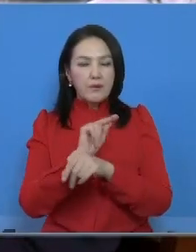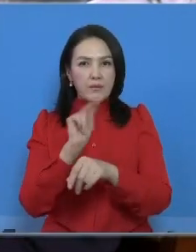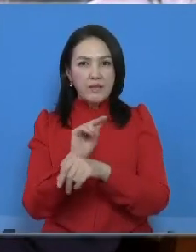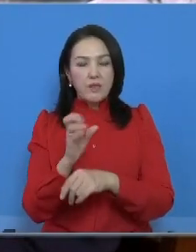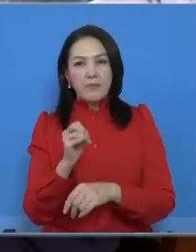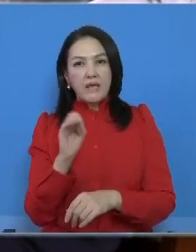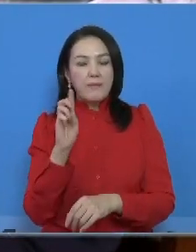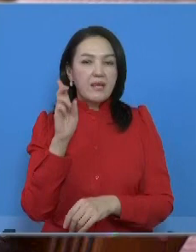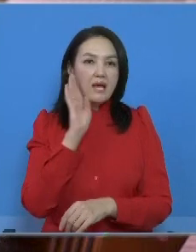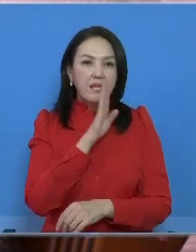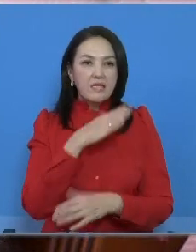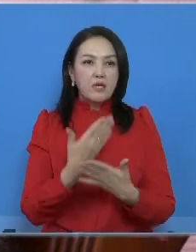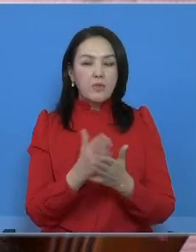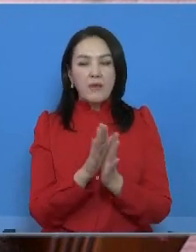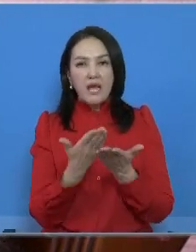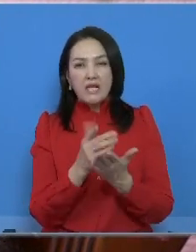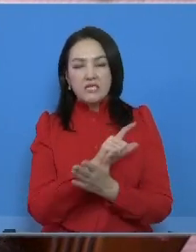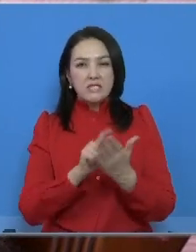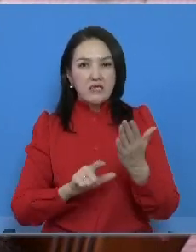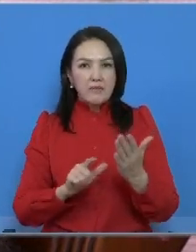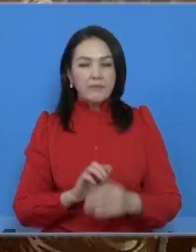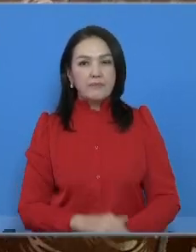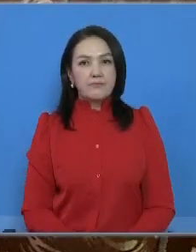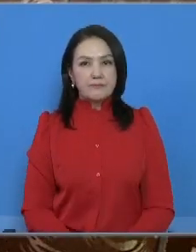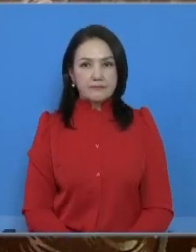феномена Биби она ее литературном шедевром Инкара карашаева Баха